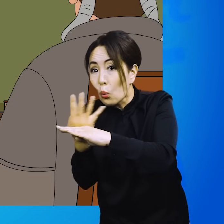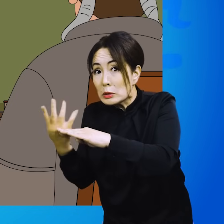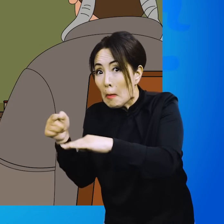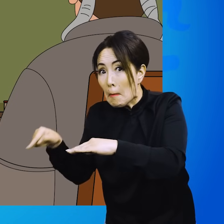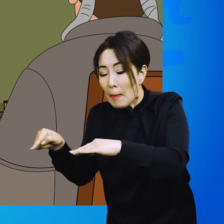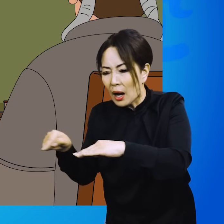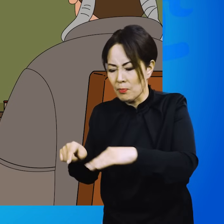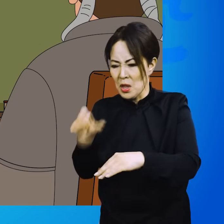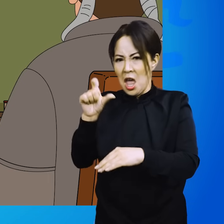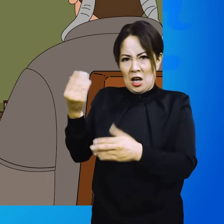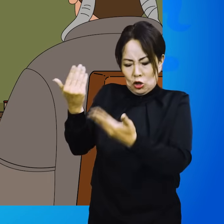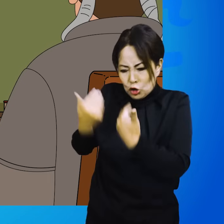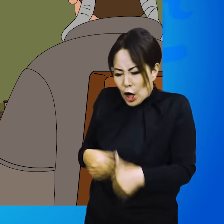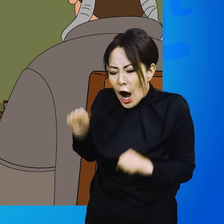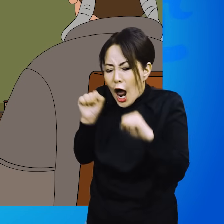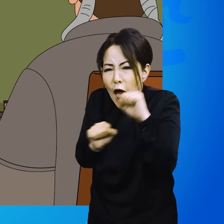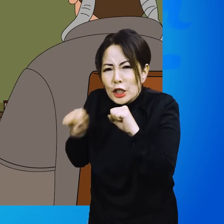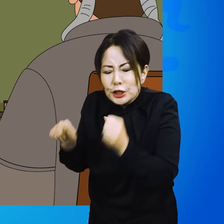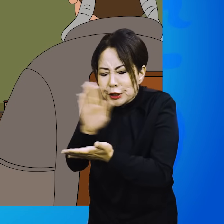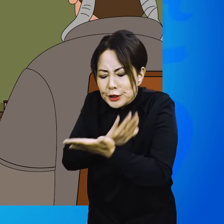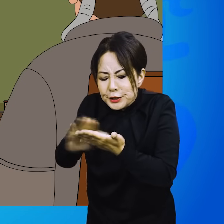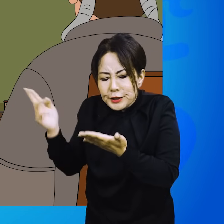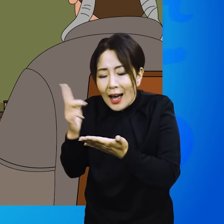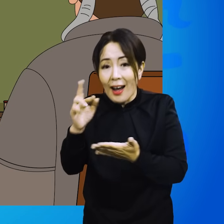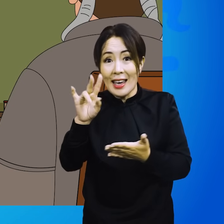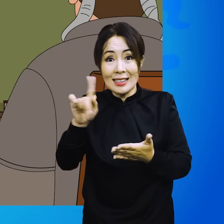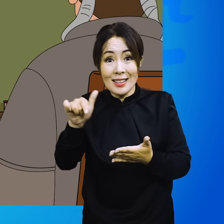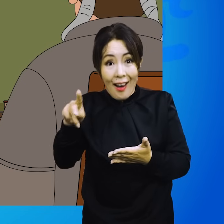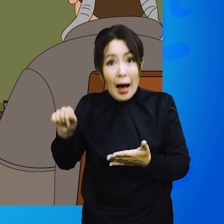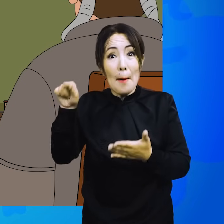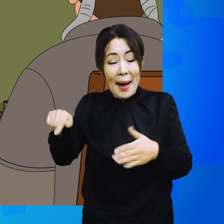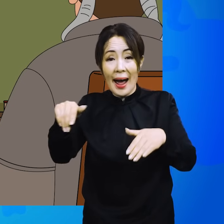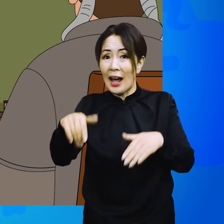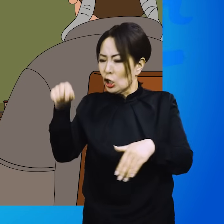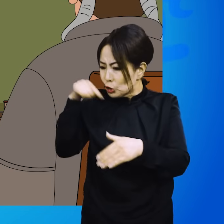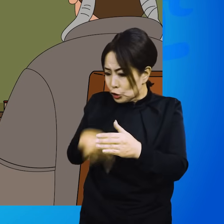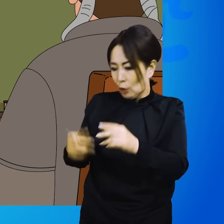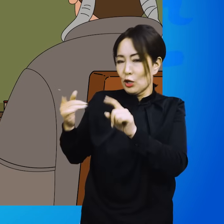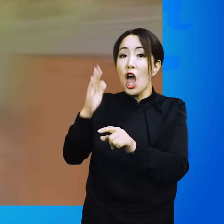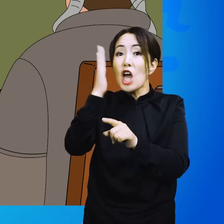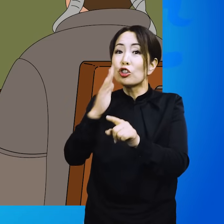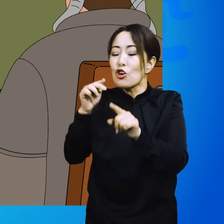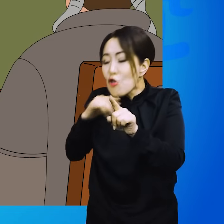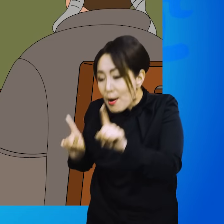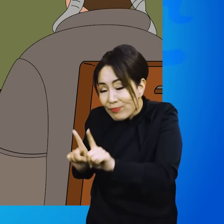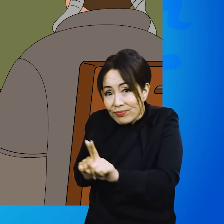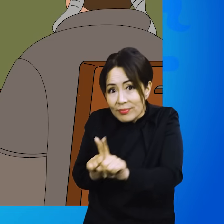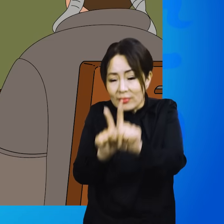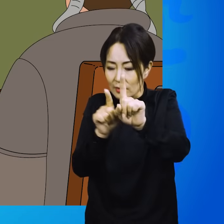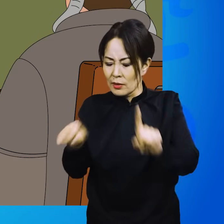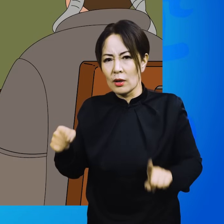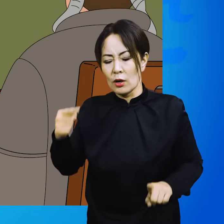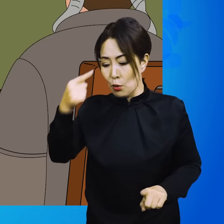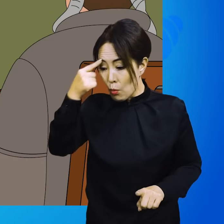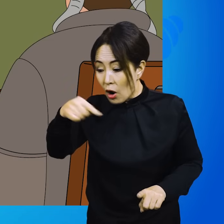рүү ихээс нь гараад хитгэн хонсон цайвар цагаан янзаг дагуулсан шаргачин орж ирлээ. Энэ бол